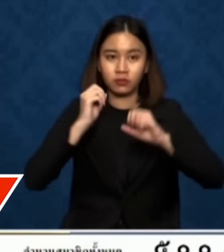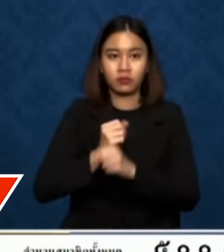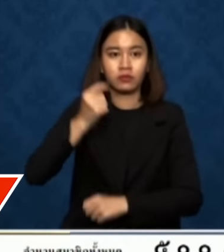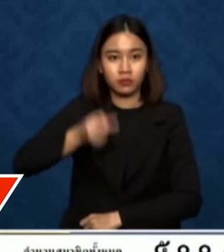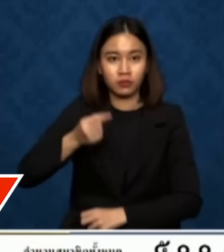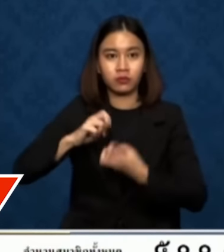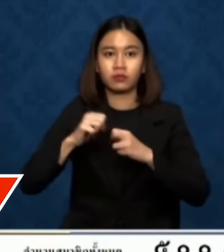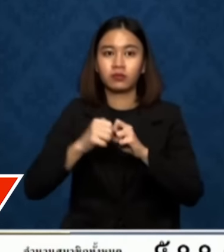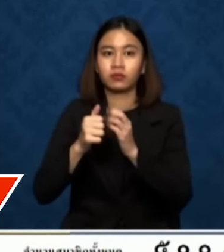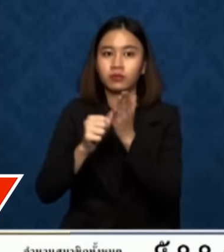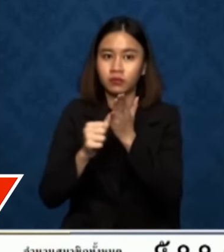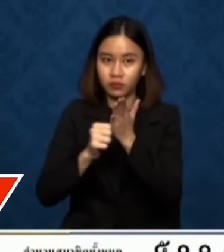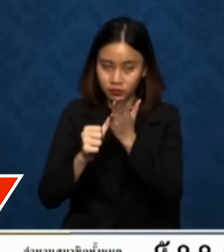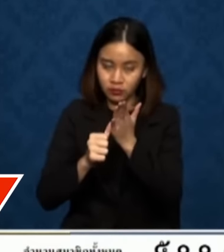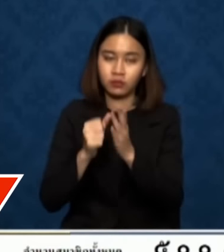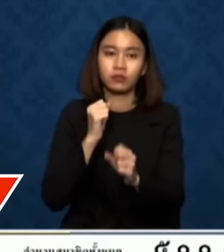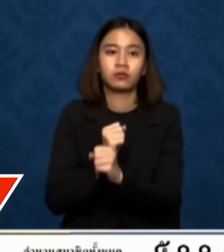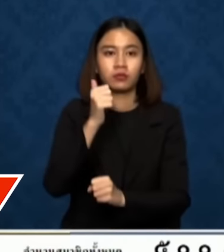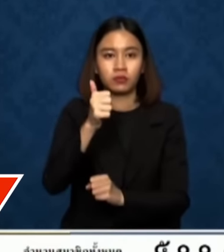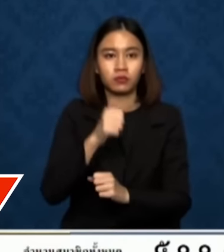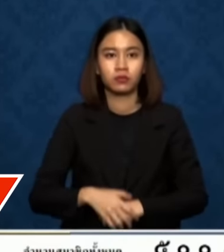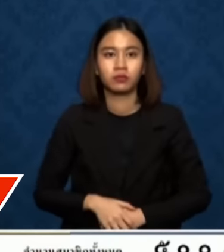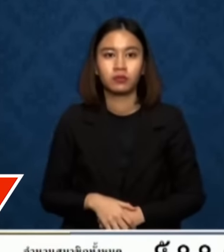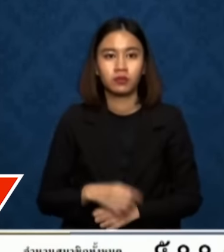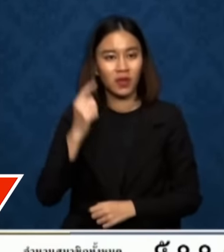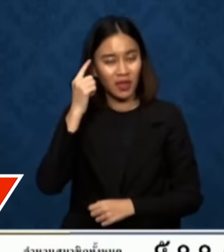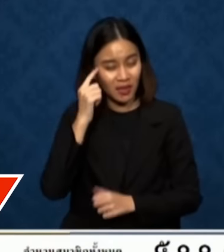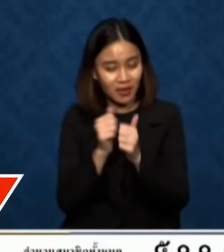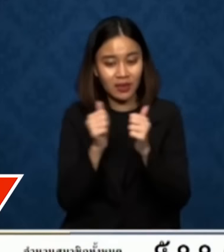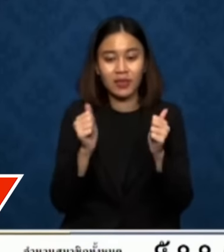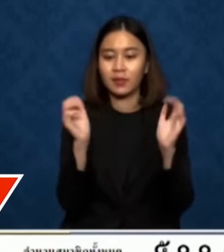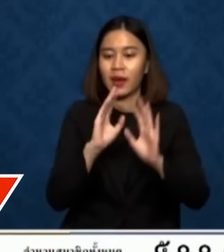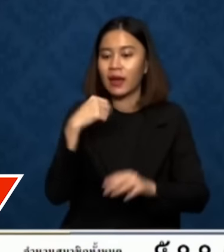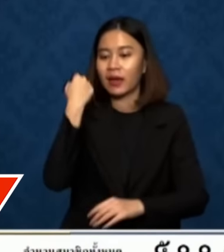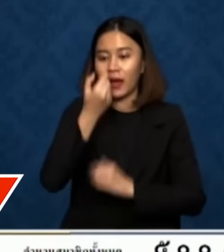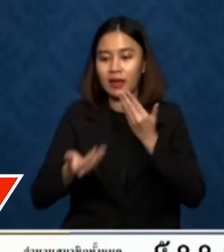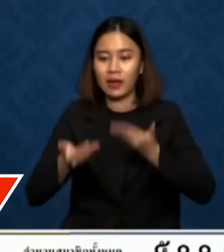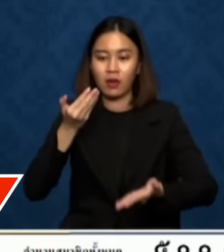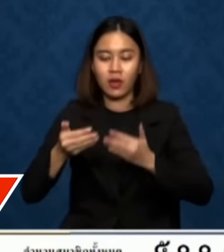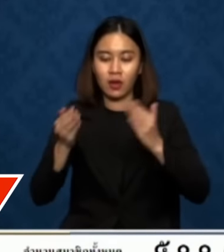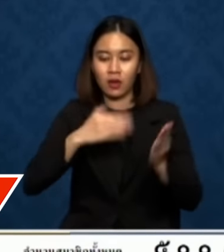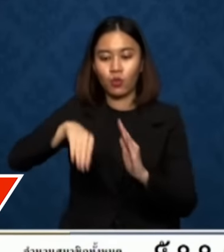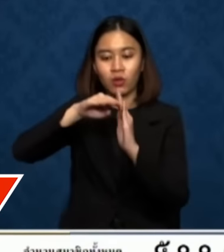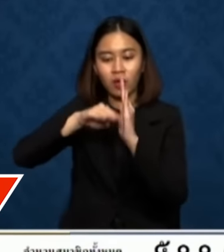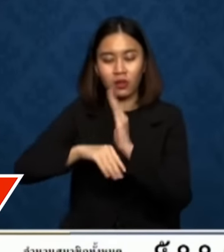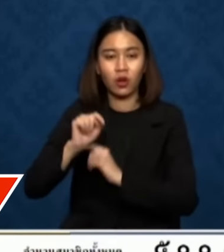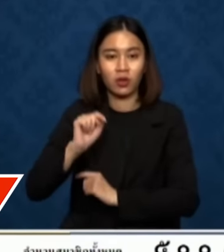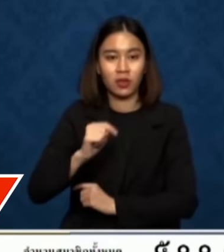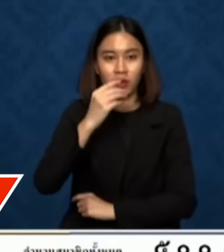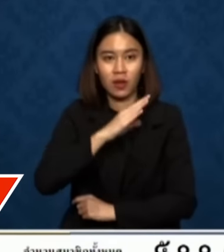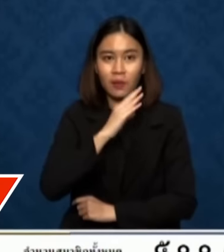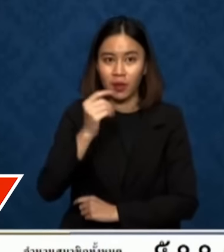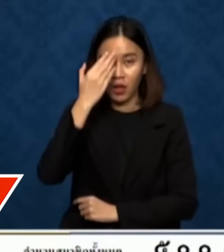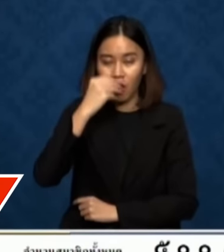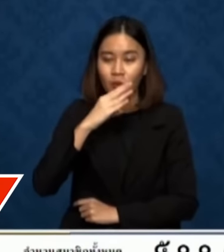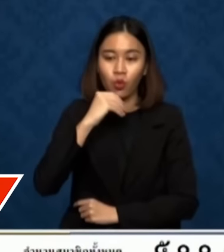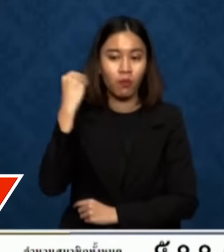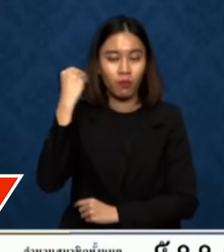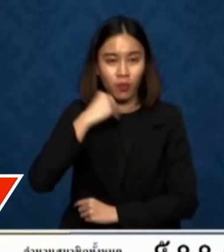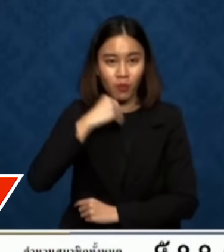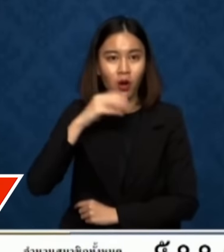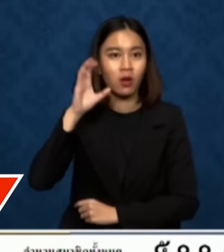และแก้ไขปัญหานี้ให้ได้ค่ะไม่เห็นดีเห็นงามไม่ว่าใครก็ตามที่ใช้กระบวนการนี้ในเมื่อท่านก็พูดกันอยู่เสมอว่